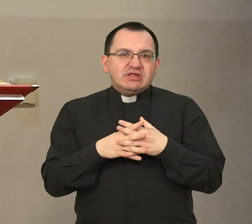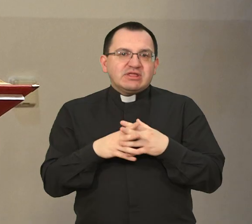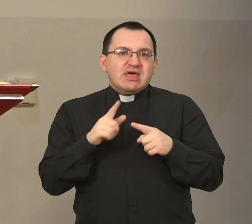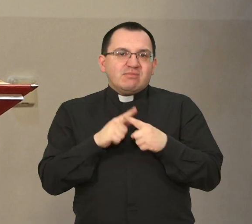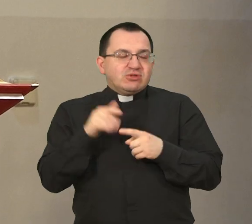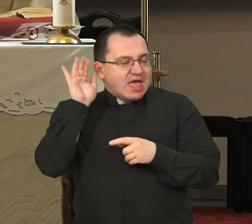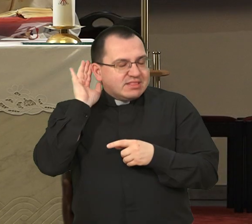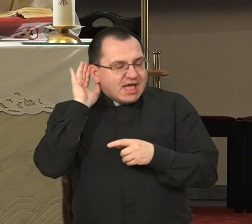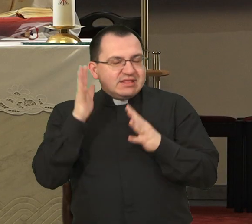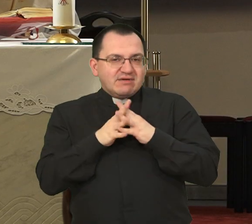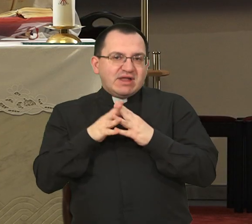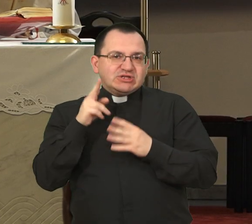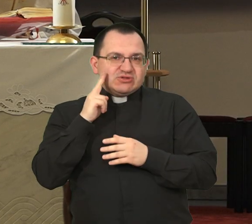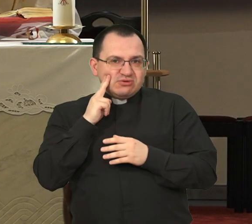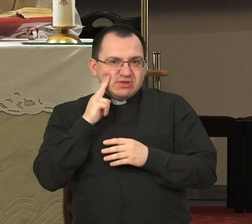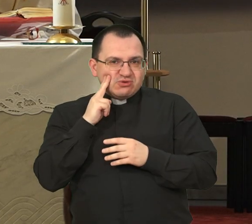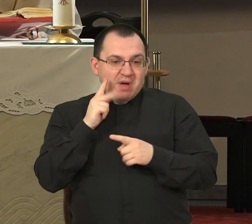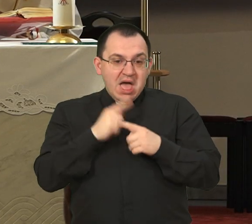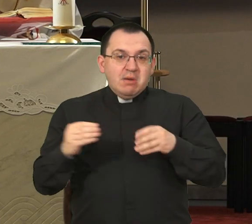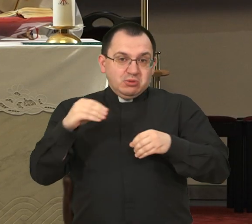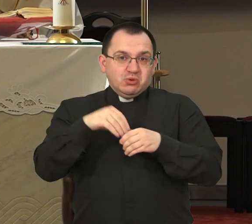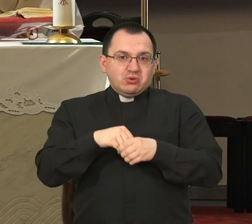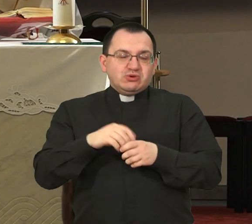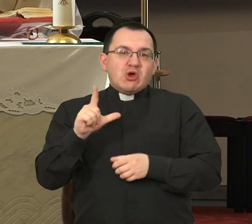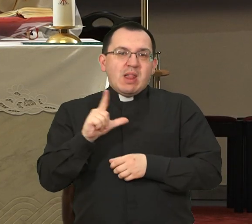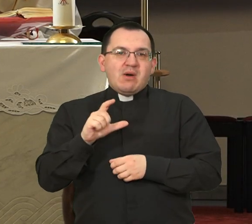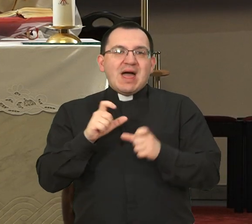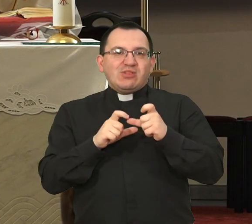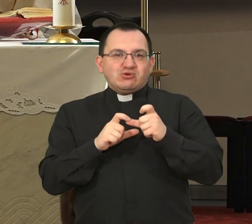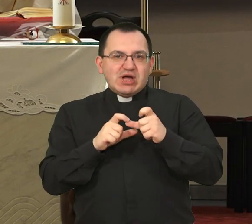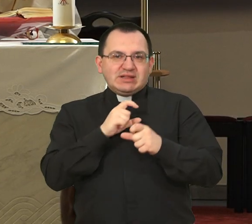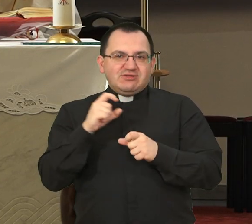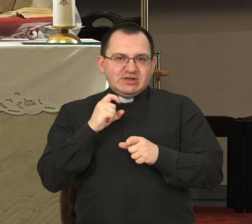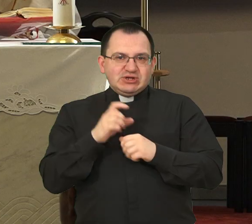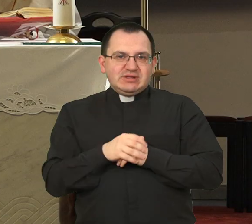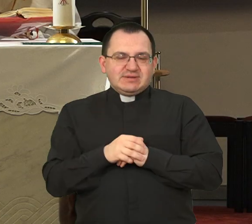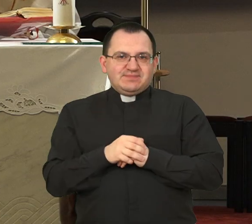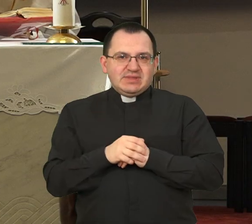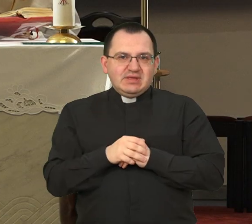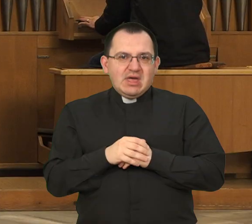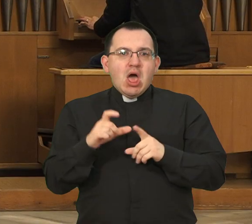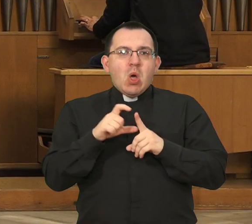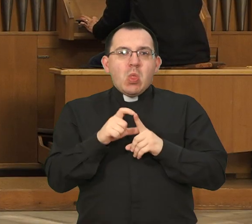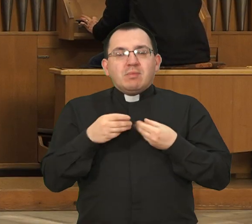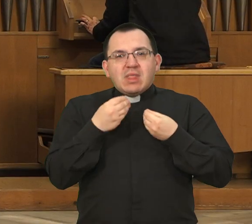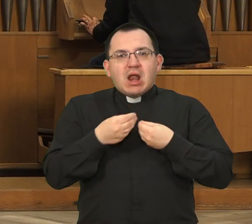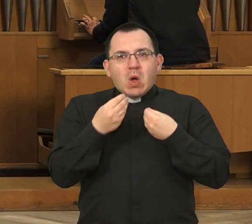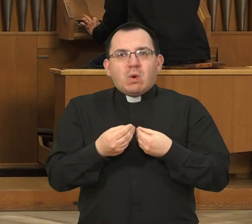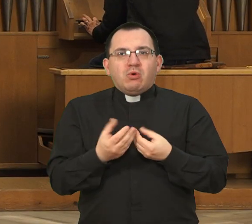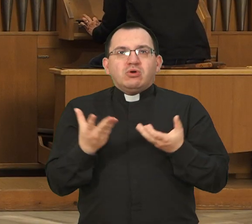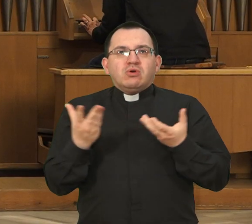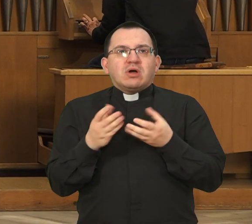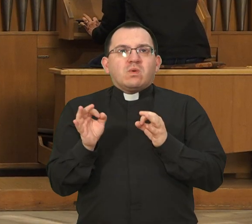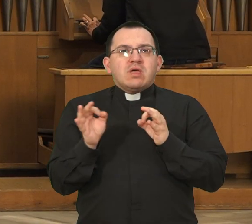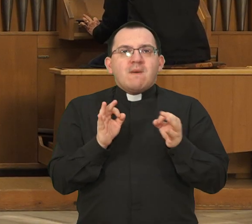Varaždinskog biskupa uz koncelebraciju župnika velečasnog Leonarda Šardija. Velečasni Domiter govorio je o posebnom,